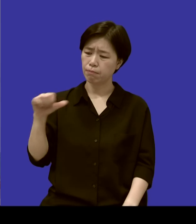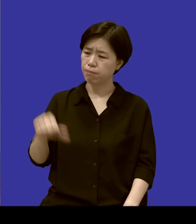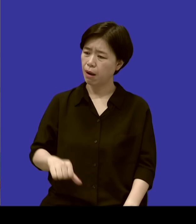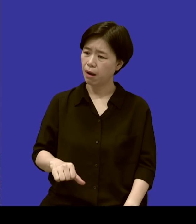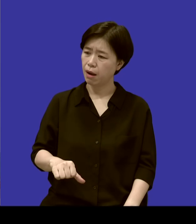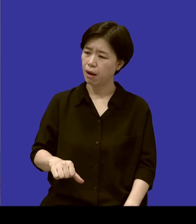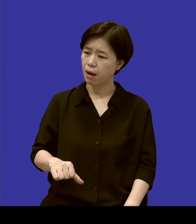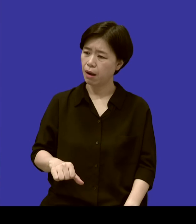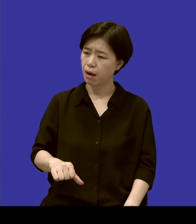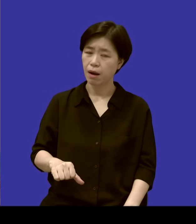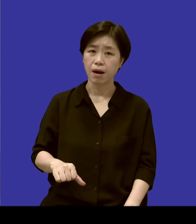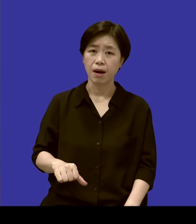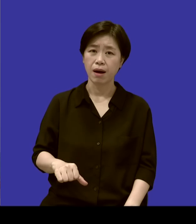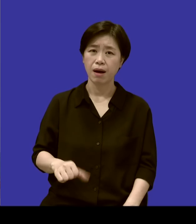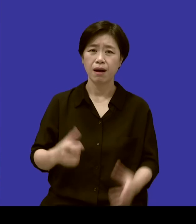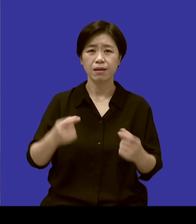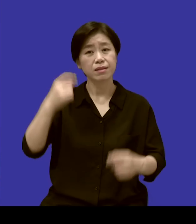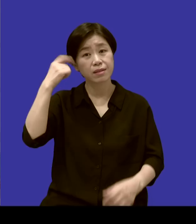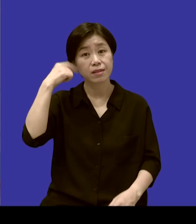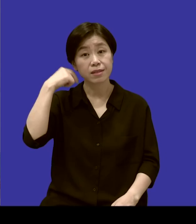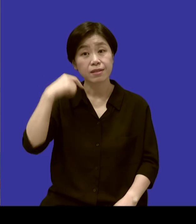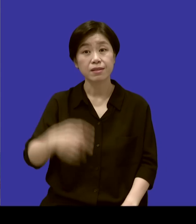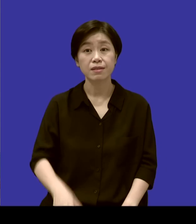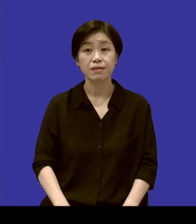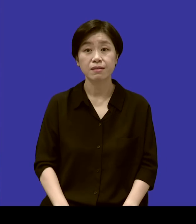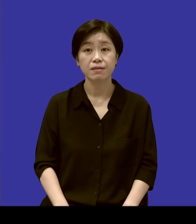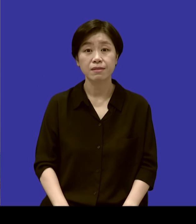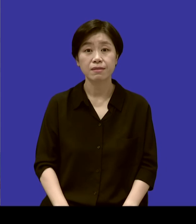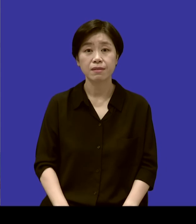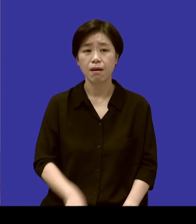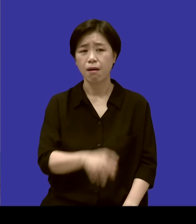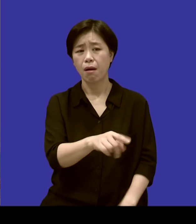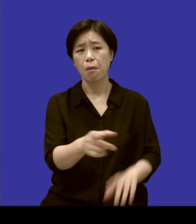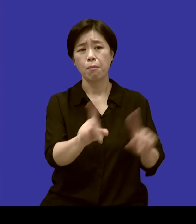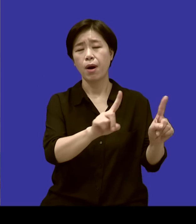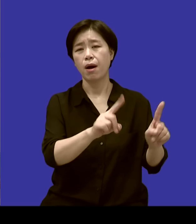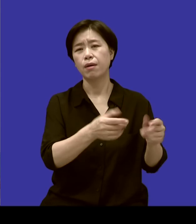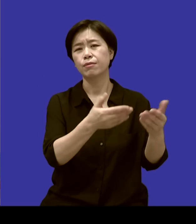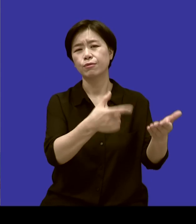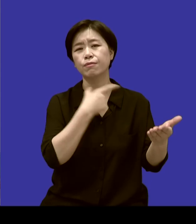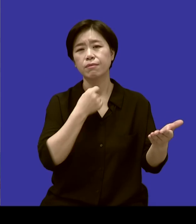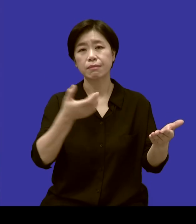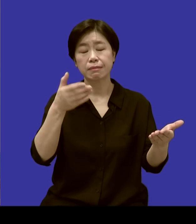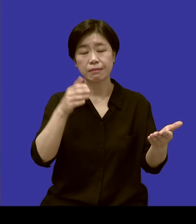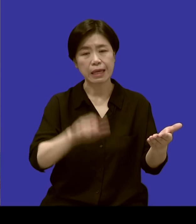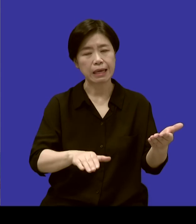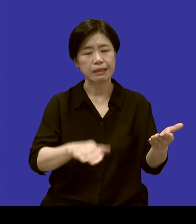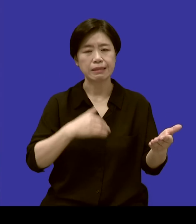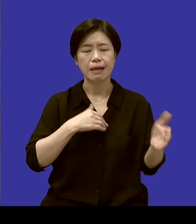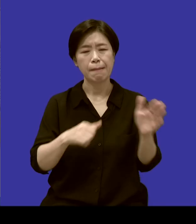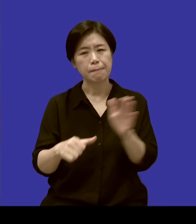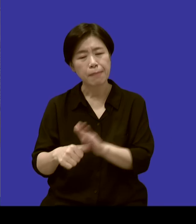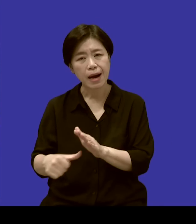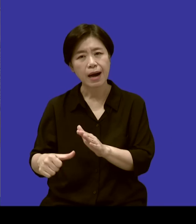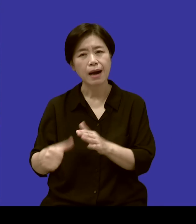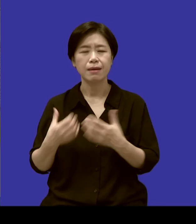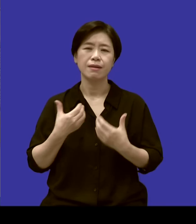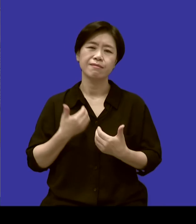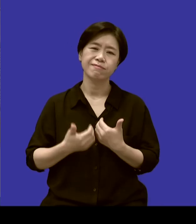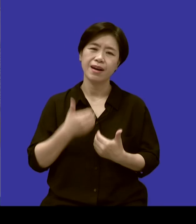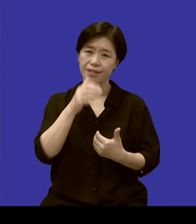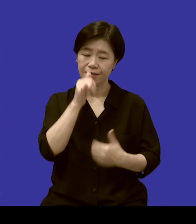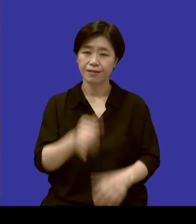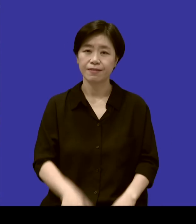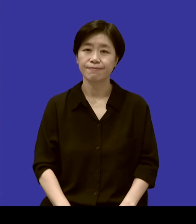졌구나, 사단한테 진 느낌, 하나님은 저거를 회복시키고 싶었는데 저걸 못했구나, 그런 마음도 들고 또 어떤